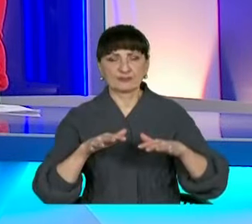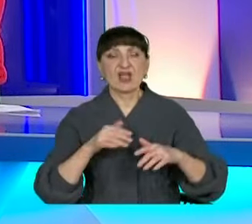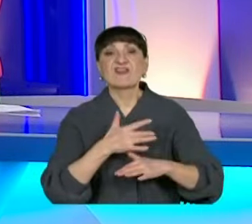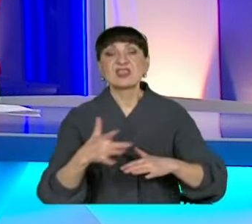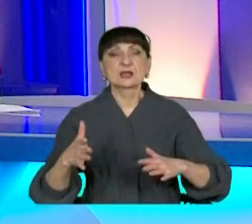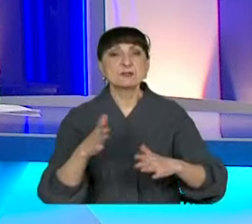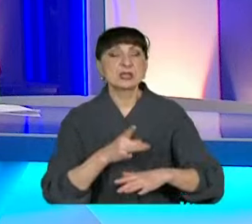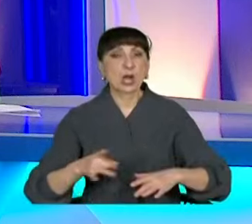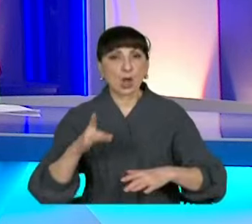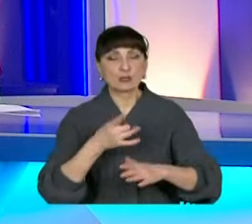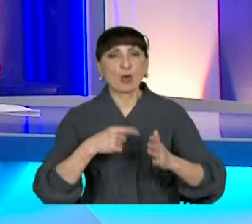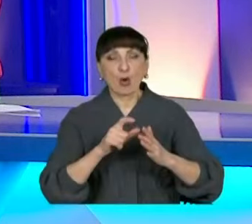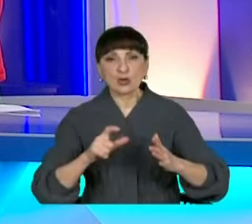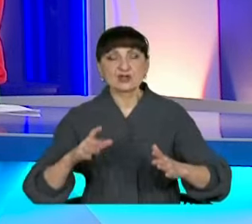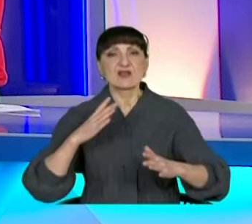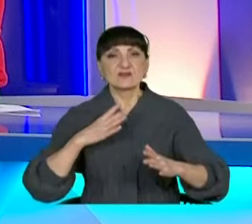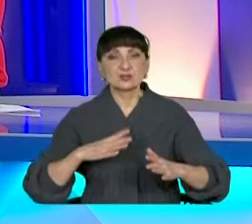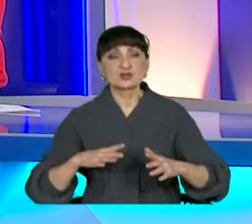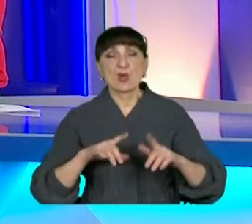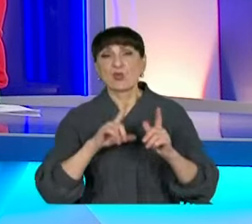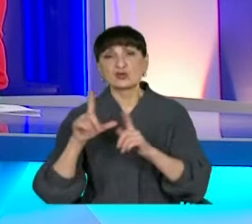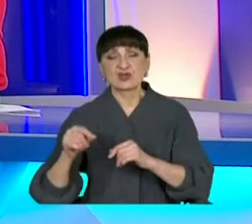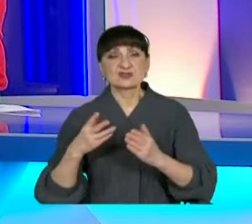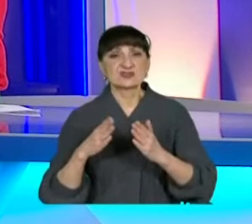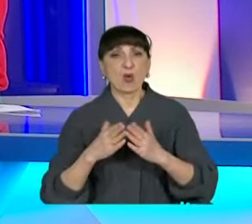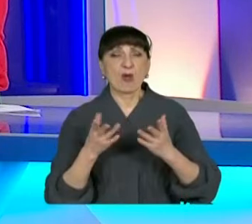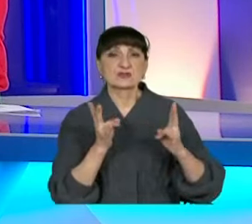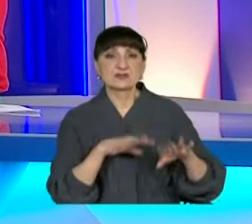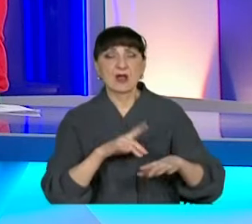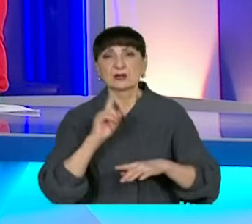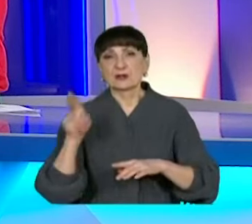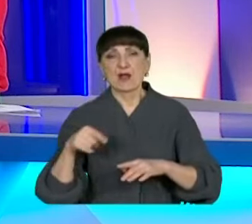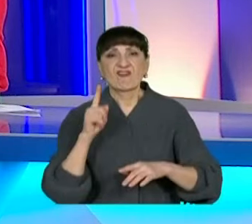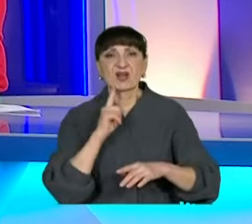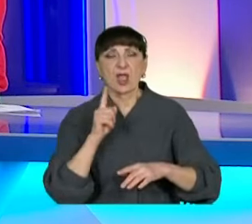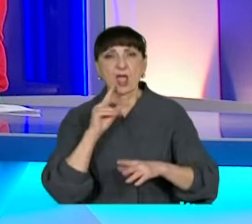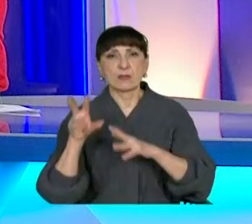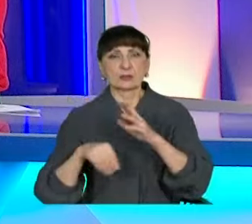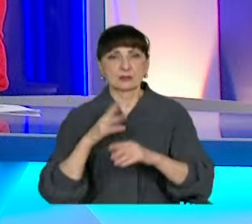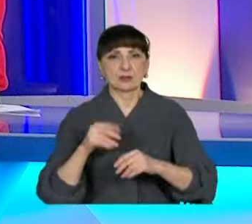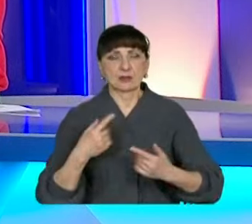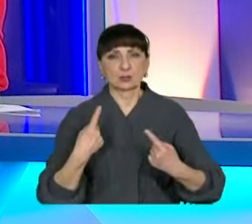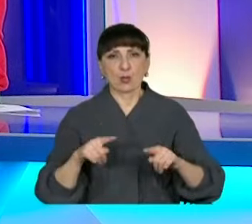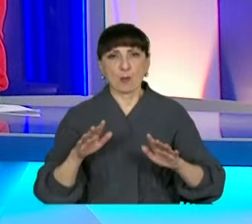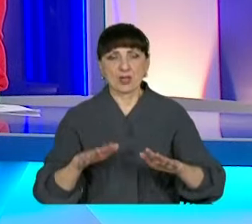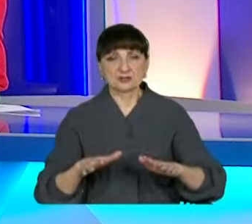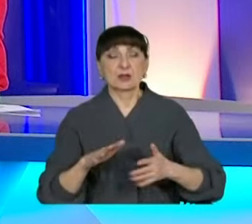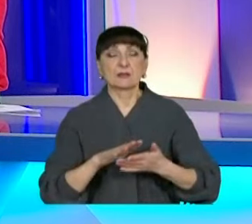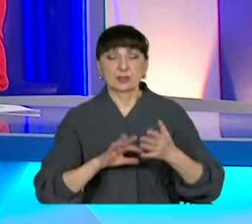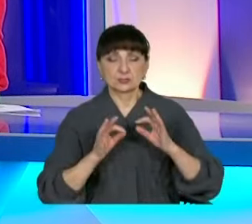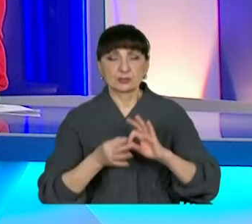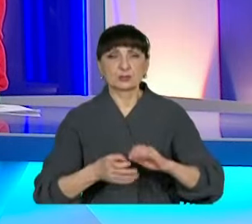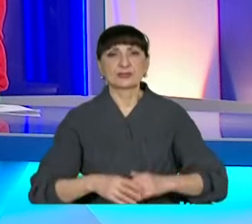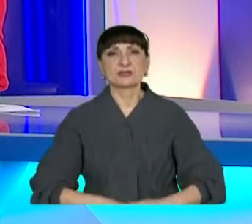некоторых микрорайонах горожане вынуждены оставлять свои жилища и перебираться во временные пункты сбора. Диас Махамбетов следит